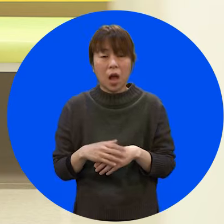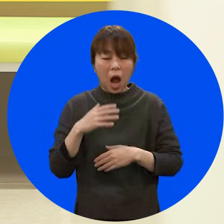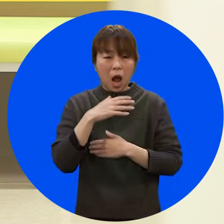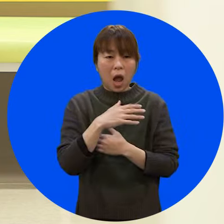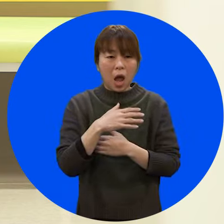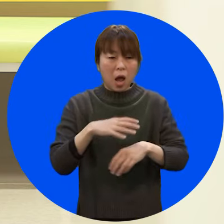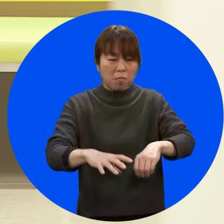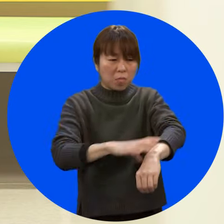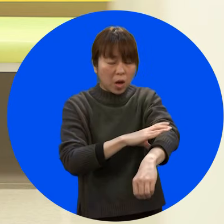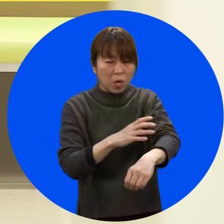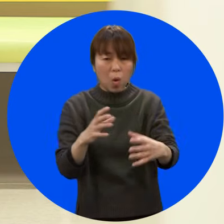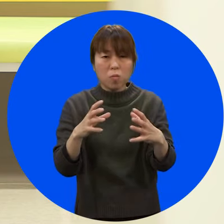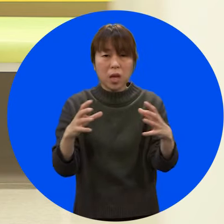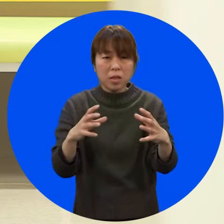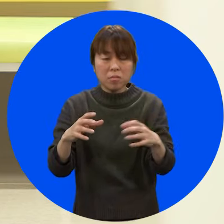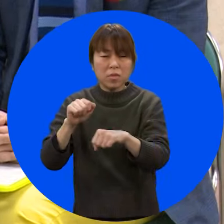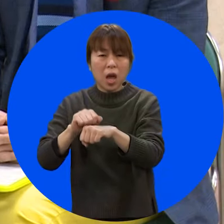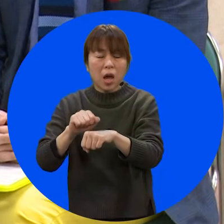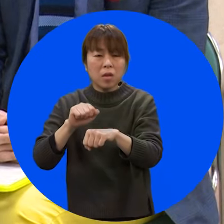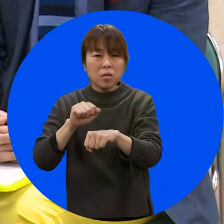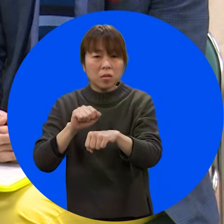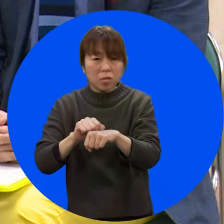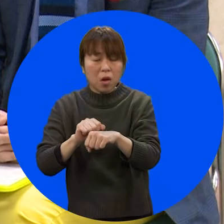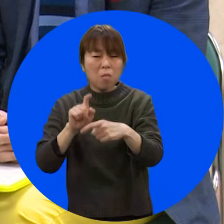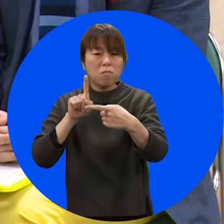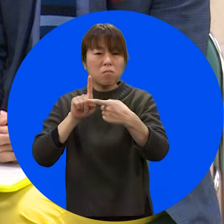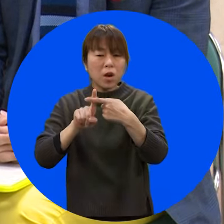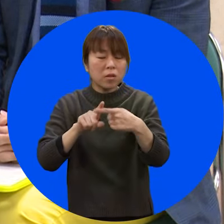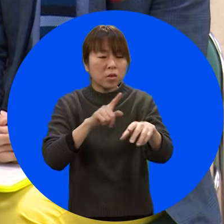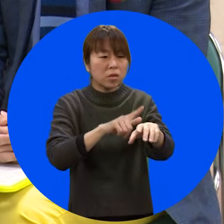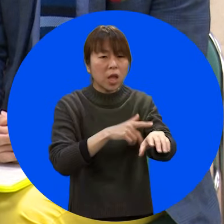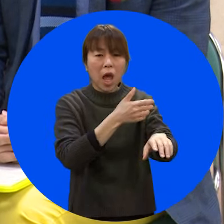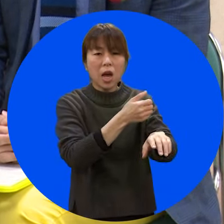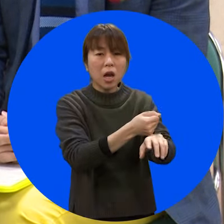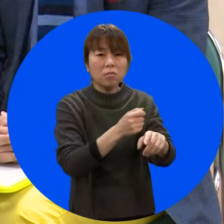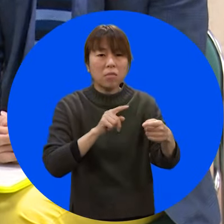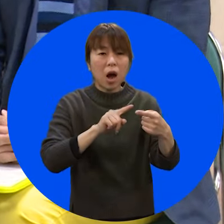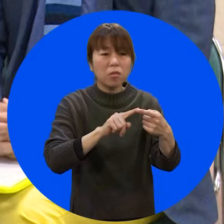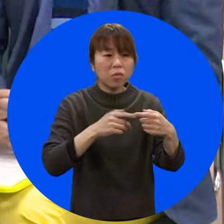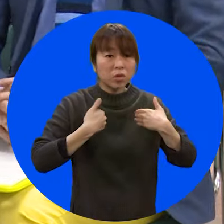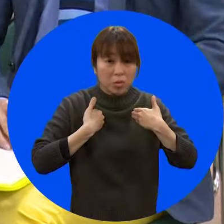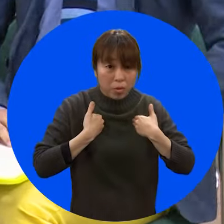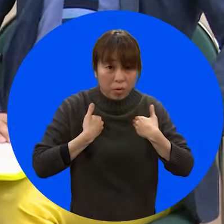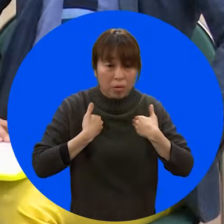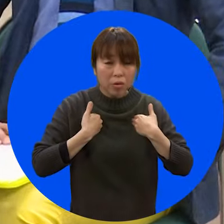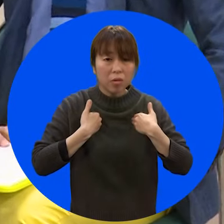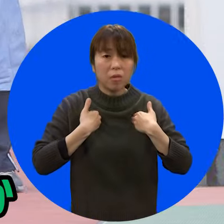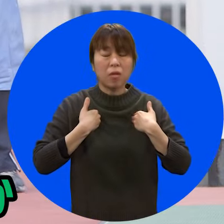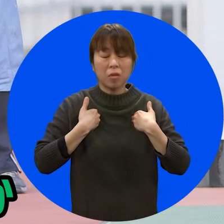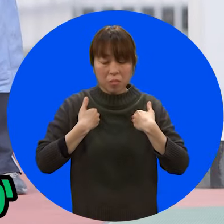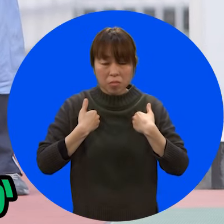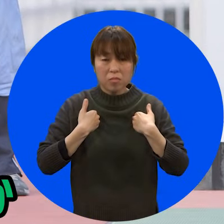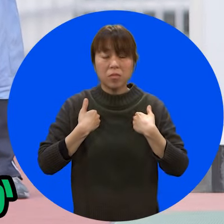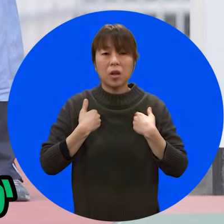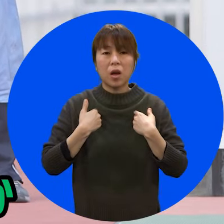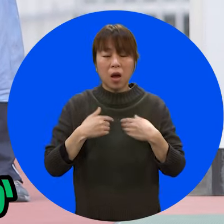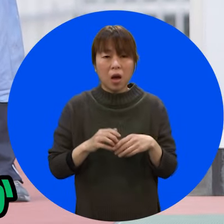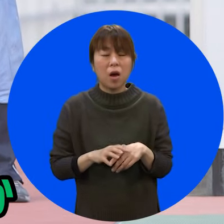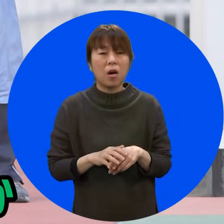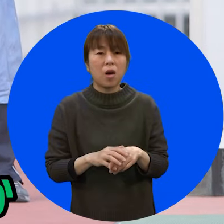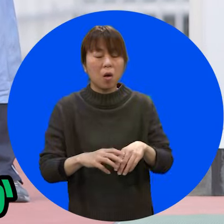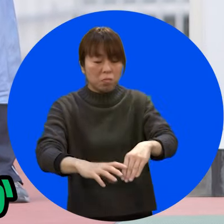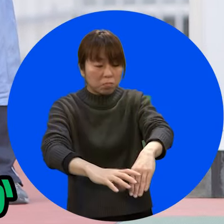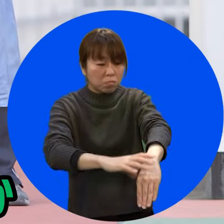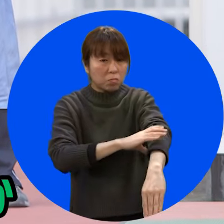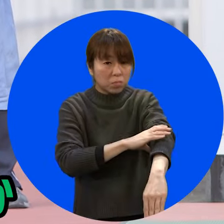サイズとかその材質とか以外に性格でその人に合ったものじゃないとダメっていうことですよね。 そうですよね。だからそこま